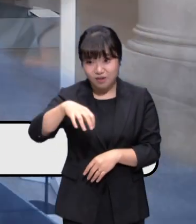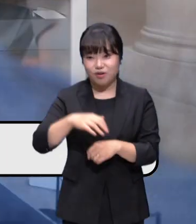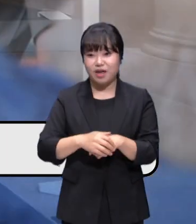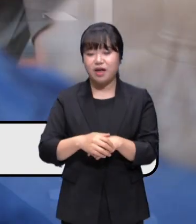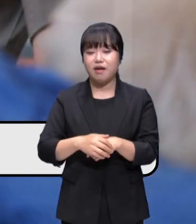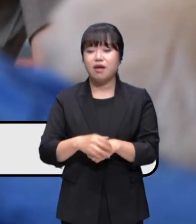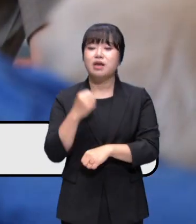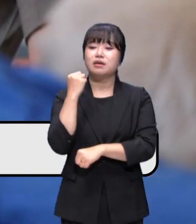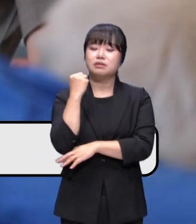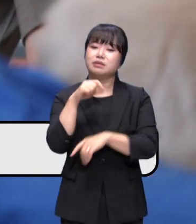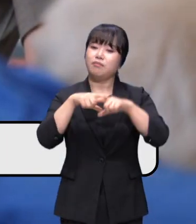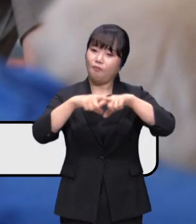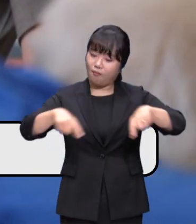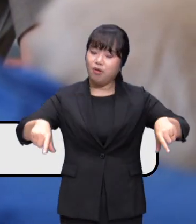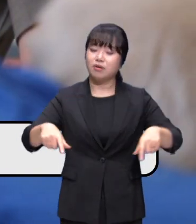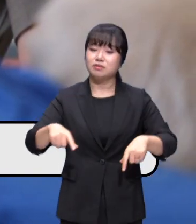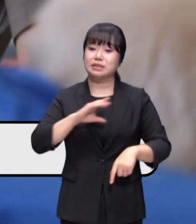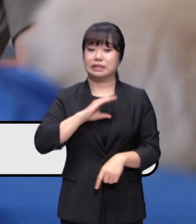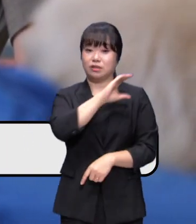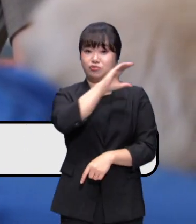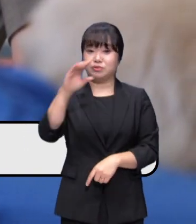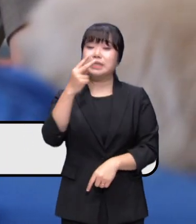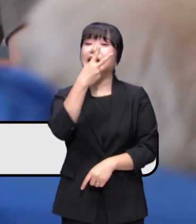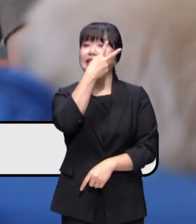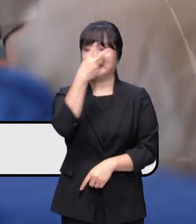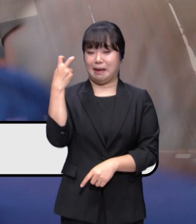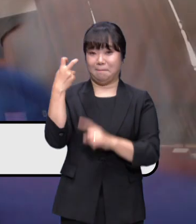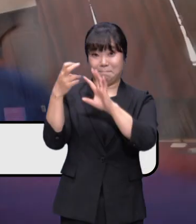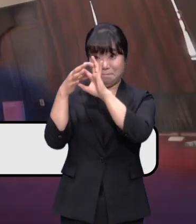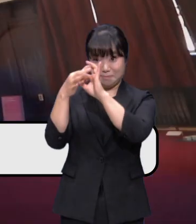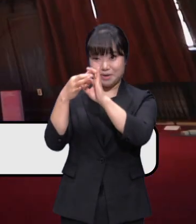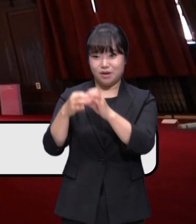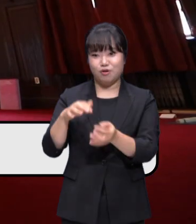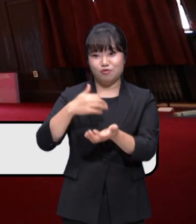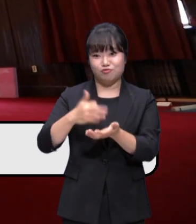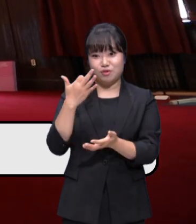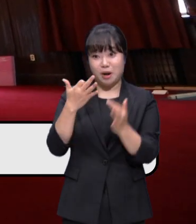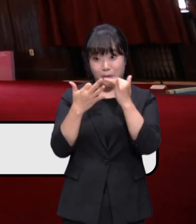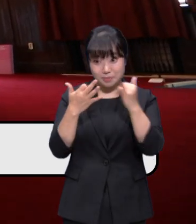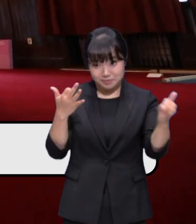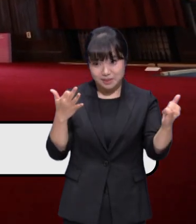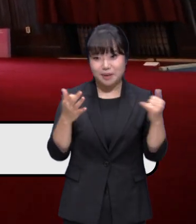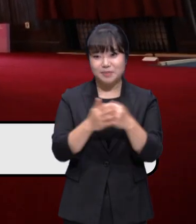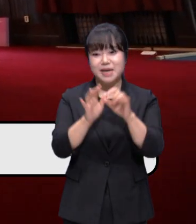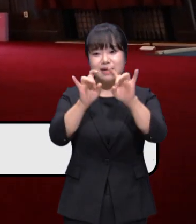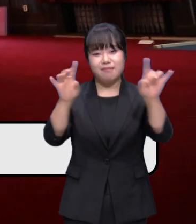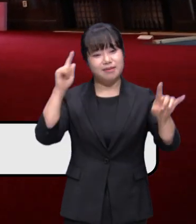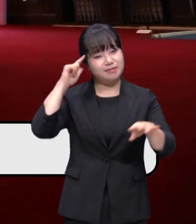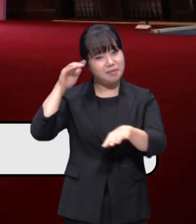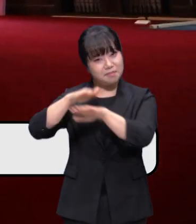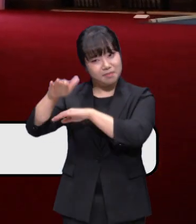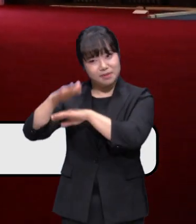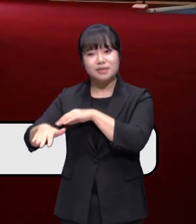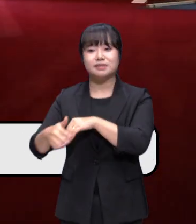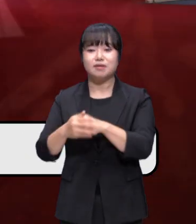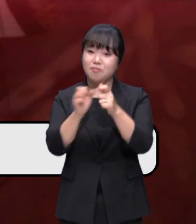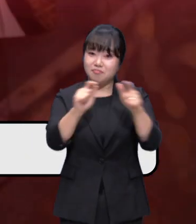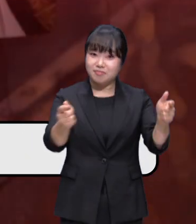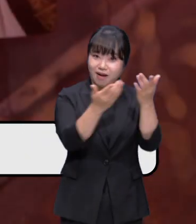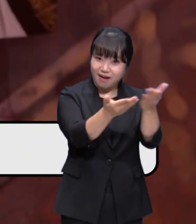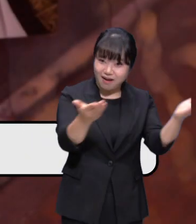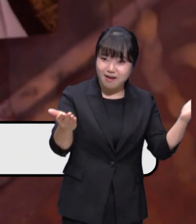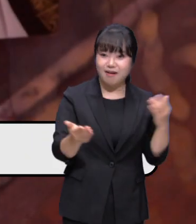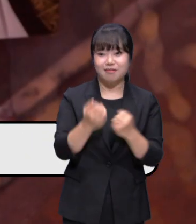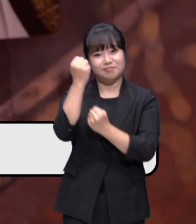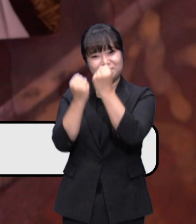하는 매우 보편적인 주제를 현대 미술가를 비롯한 19명의 창작자들이 이제 각자의 시선으로 해석한 작품들과